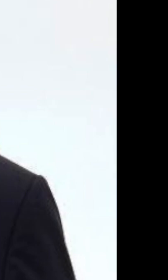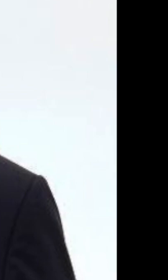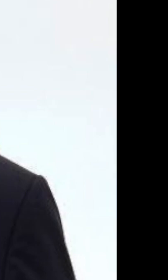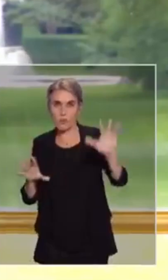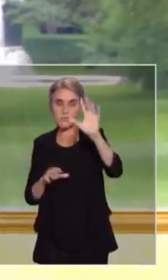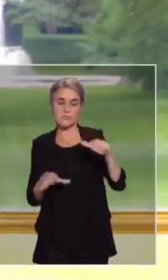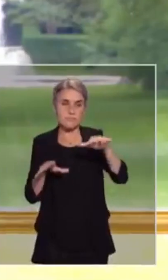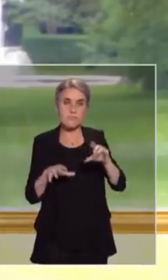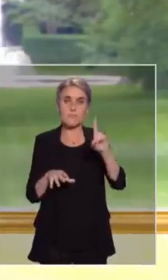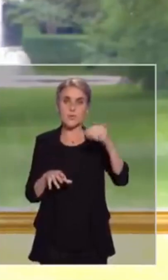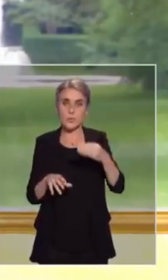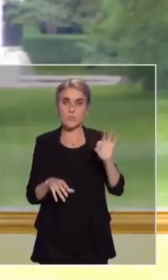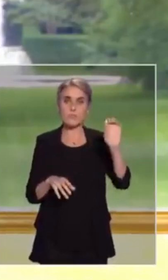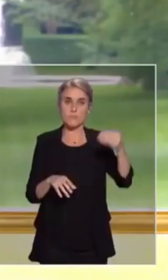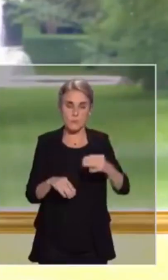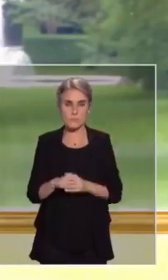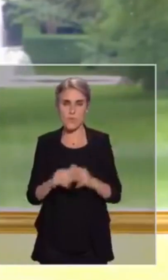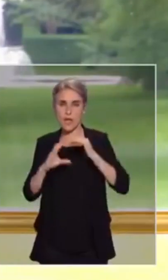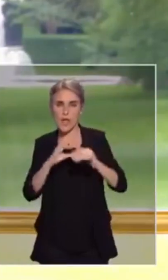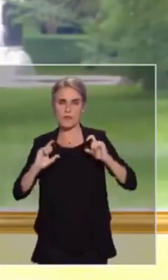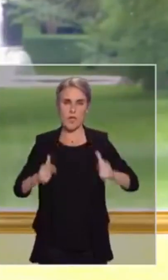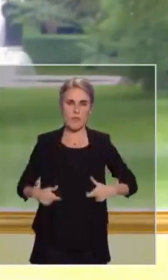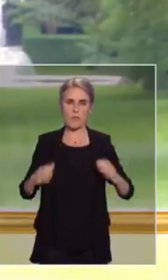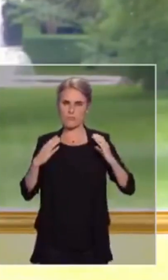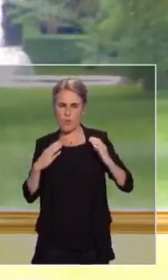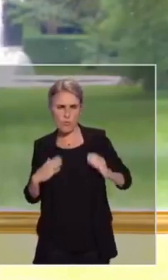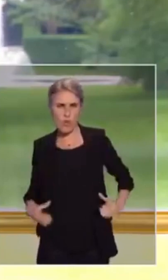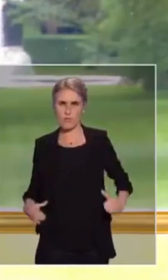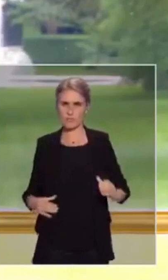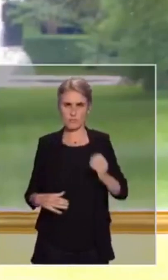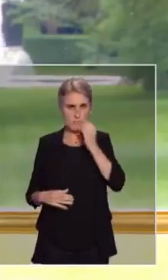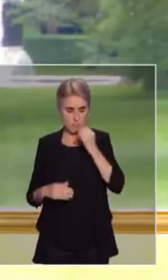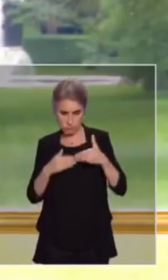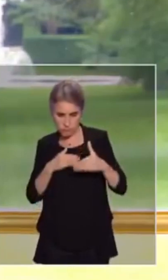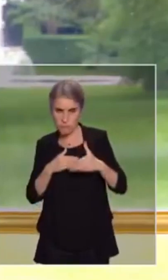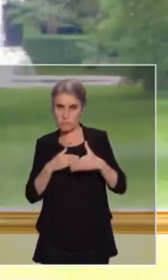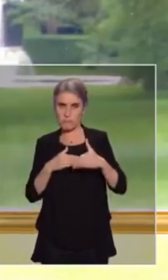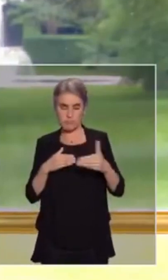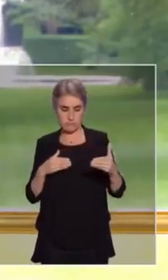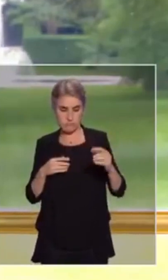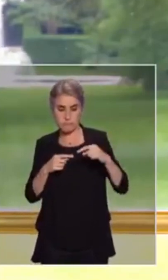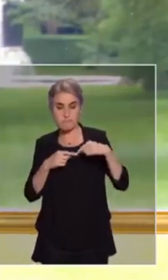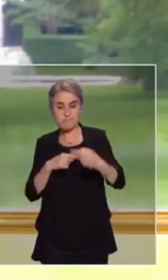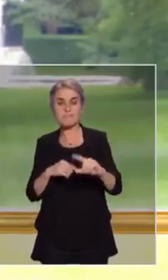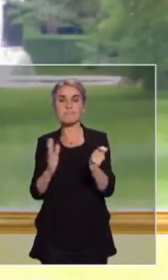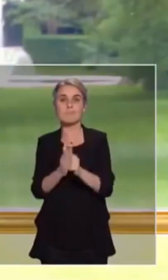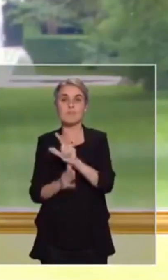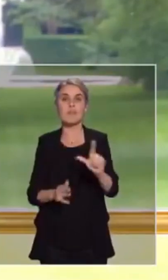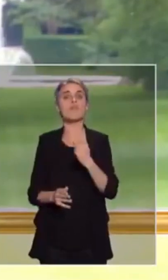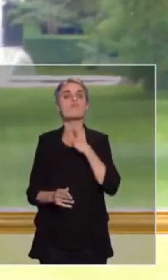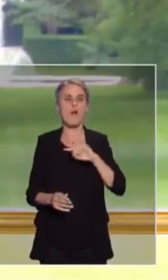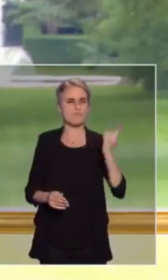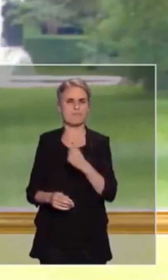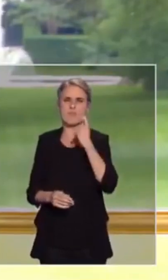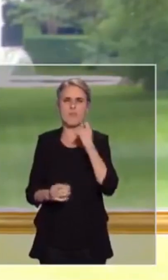il n'hésitera pas à vous dire que vous français vous êtes des abrutis nous nous devons de penser à